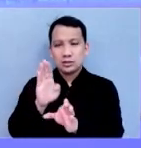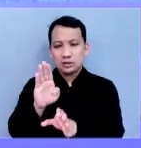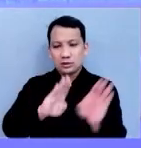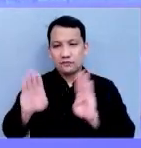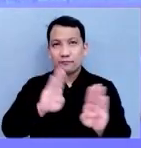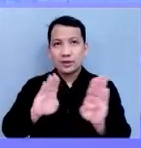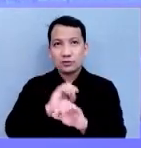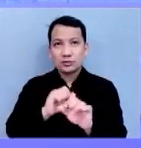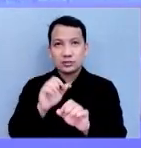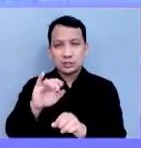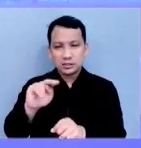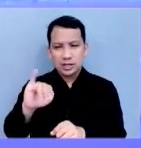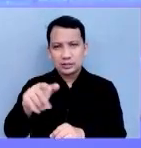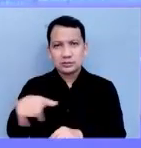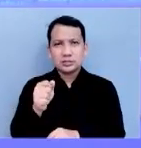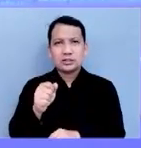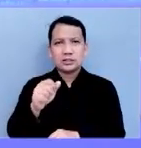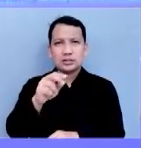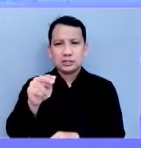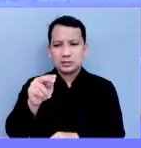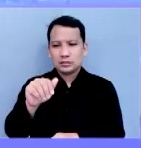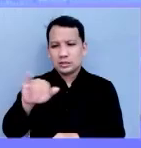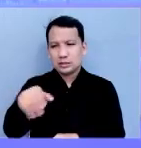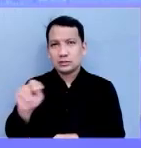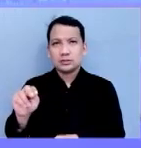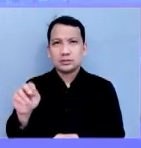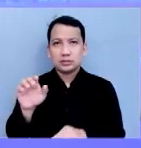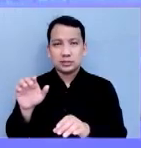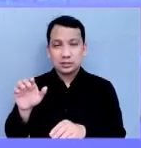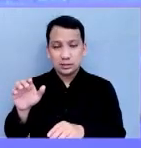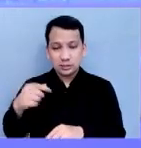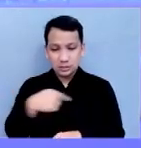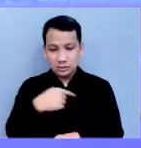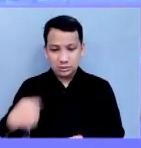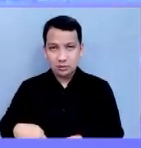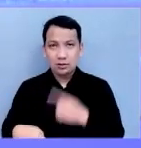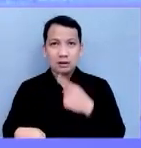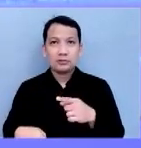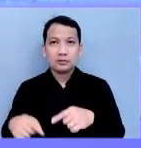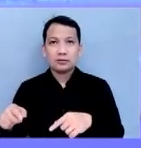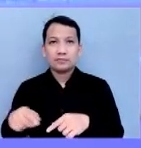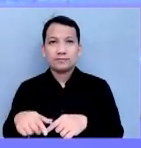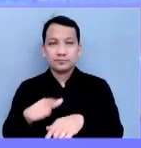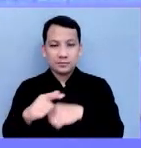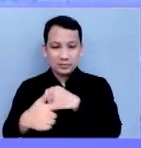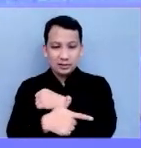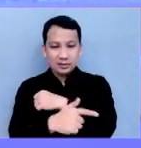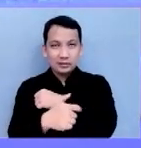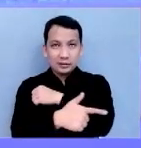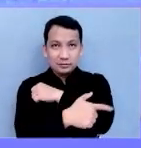China. Sabi niya, parehong phenomenon daw ito sa ilang lahi ng butiki na imbis na mangitlog